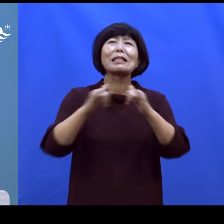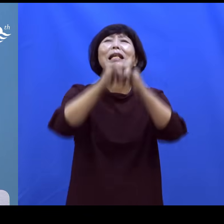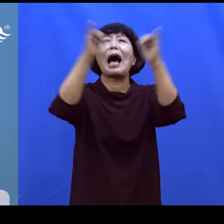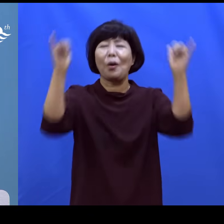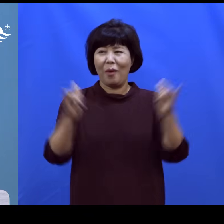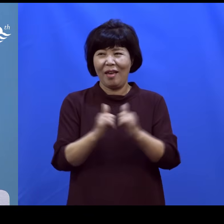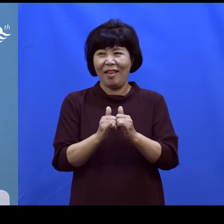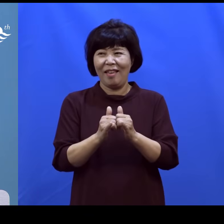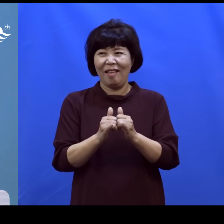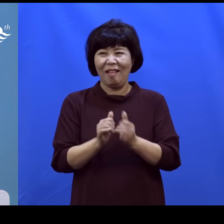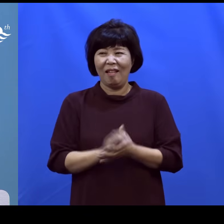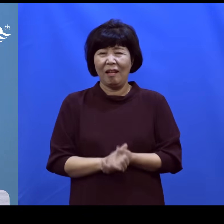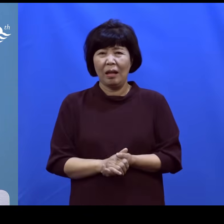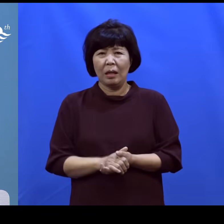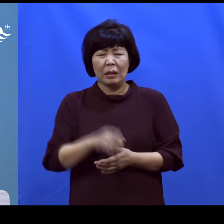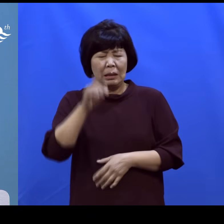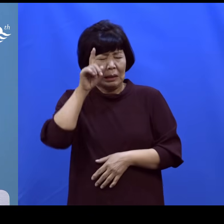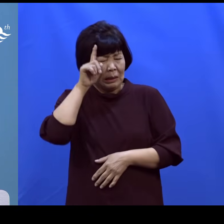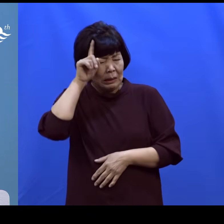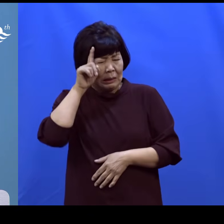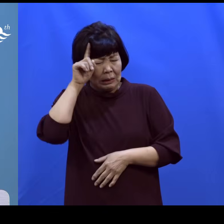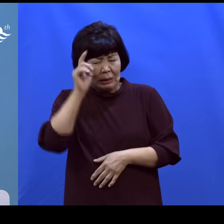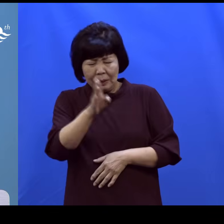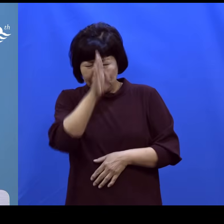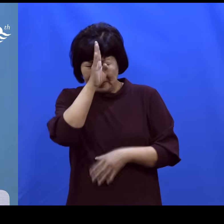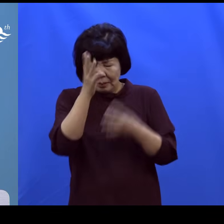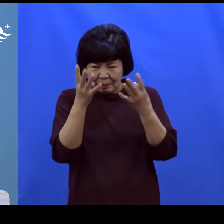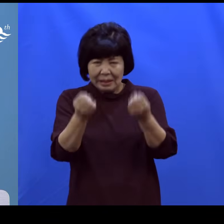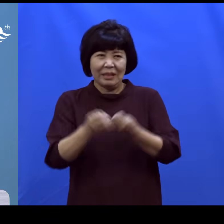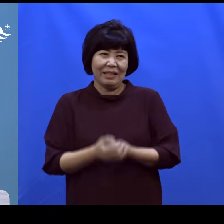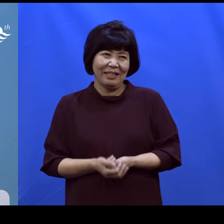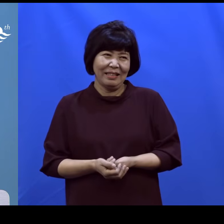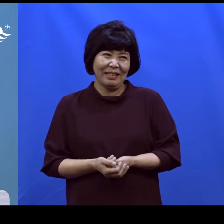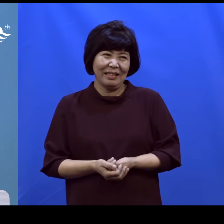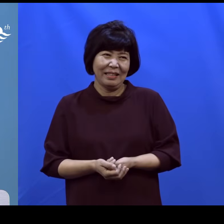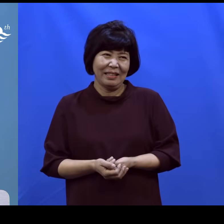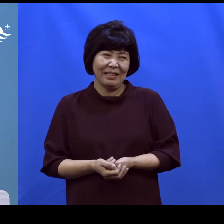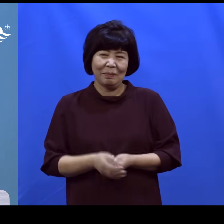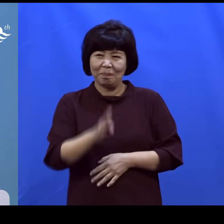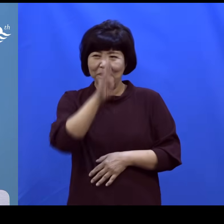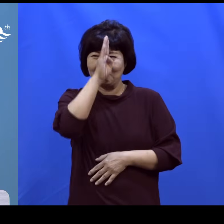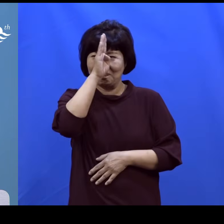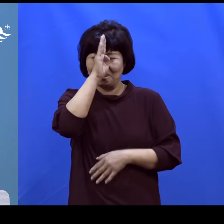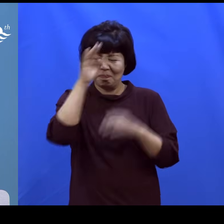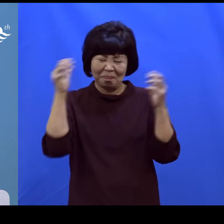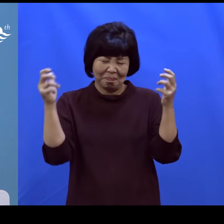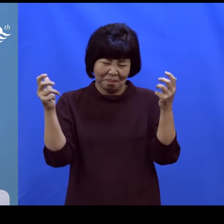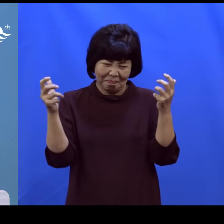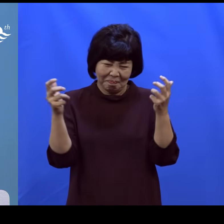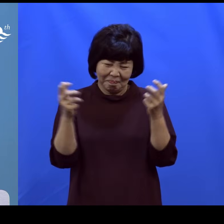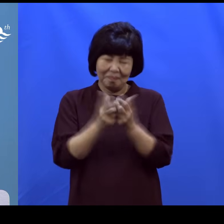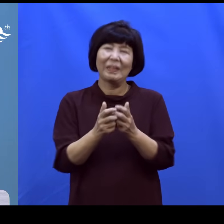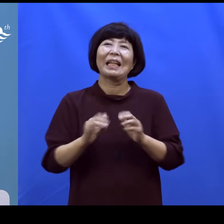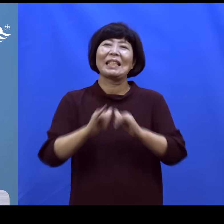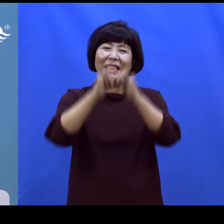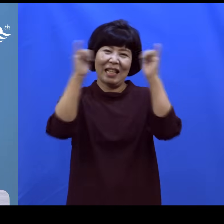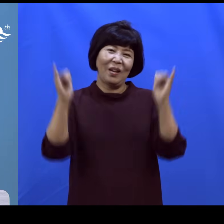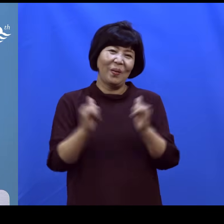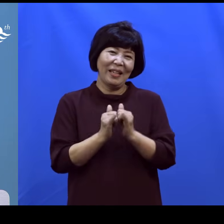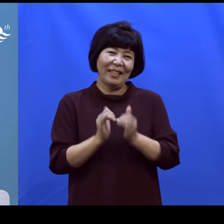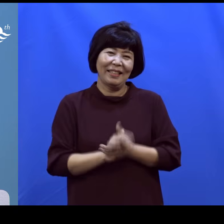피로사회의 핵심이 뭐예요? 여러분, 신경성적 질환들이잖아요. 오늘 여러분 병적 사회잖아요. 우리 사회가 정상인이 많지가 않아요.